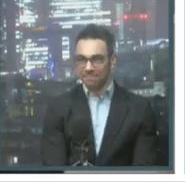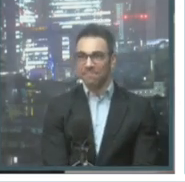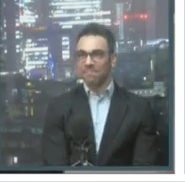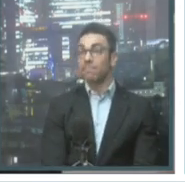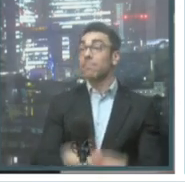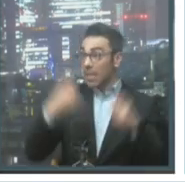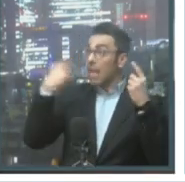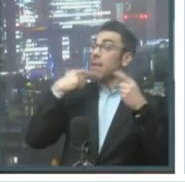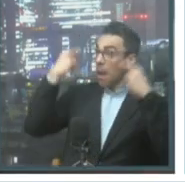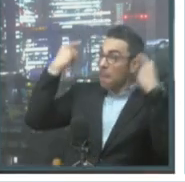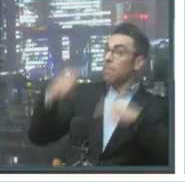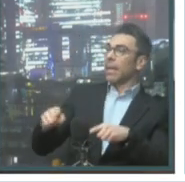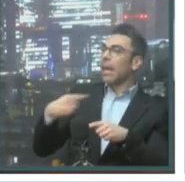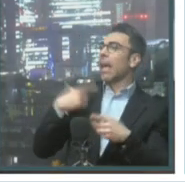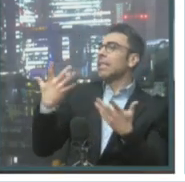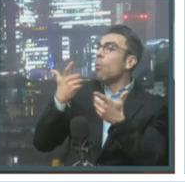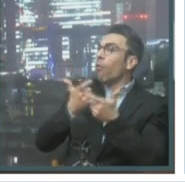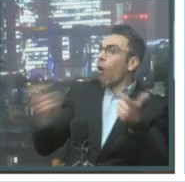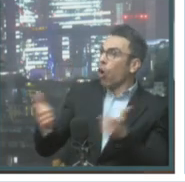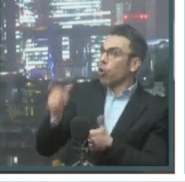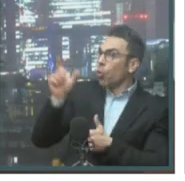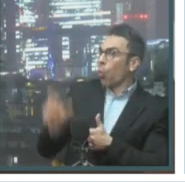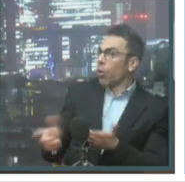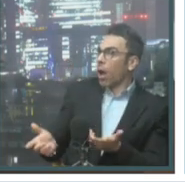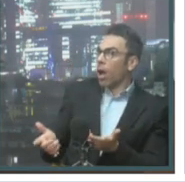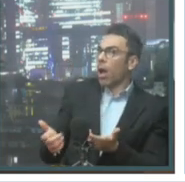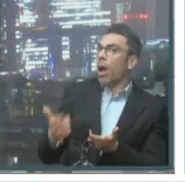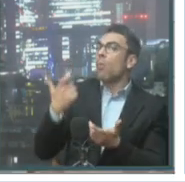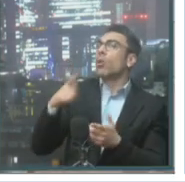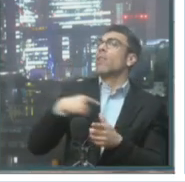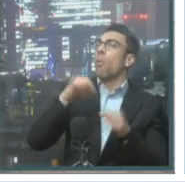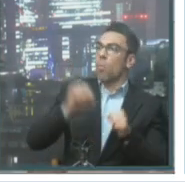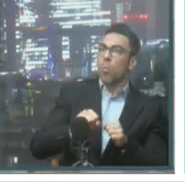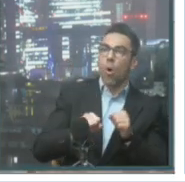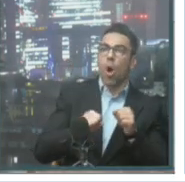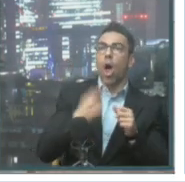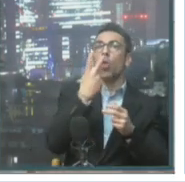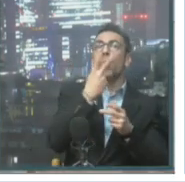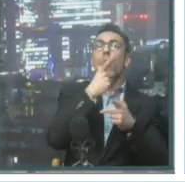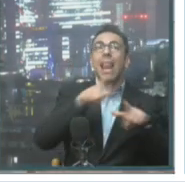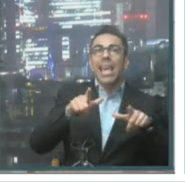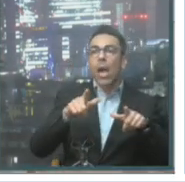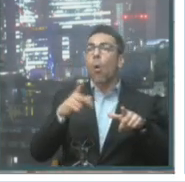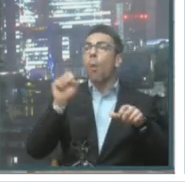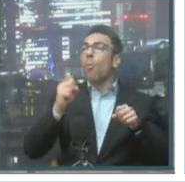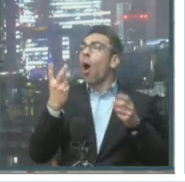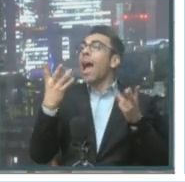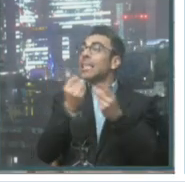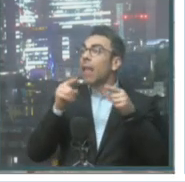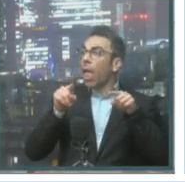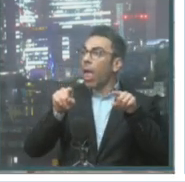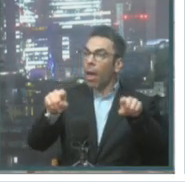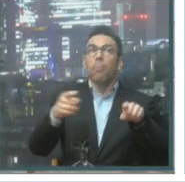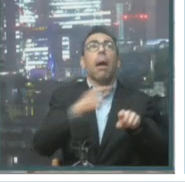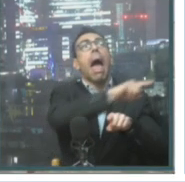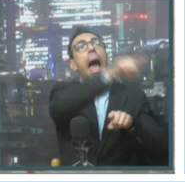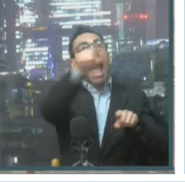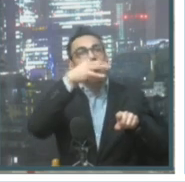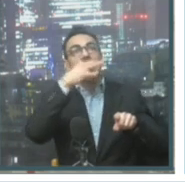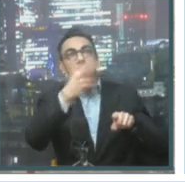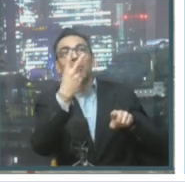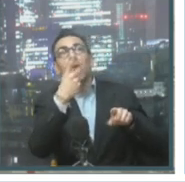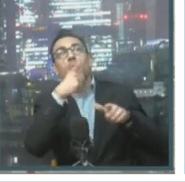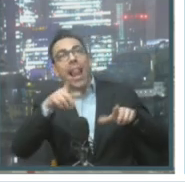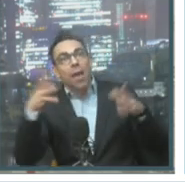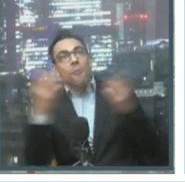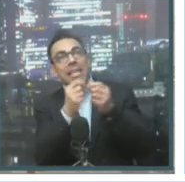questa è la fortuna ad esempio vedete c'è di poter parlare due lingue contemporaneamente sfido chiunque altro a poter